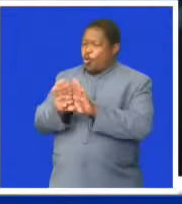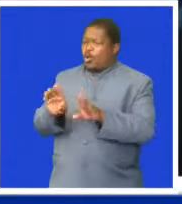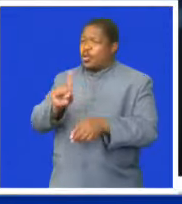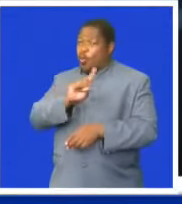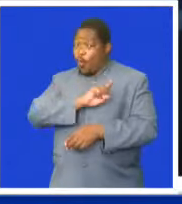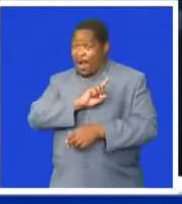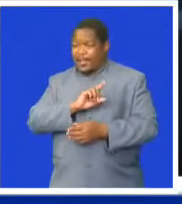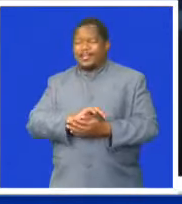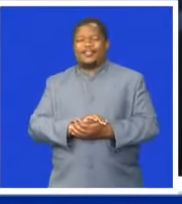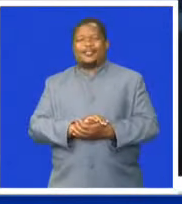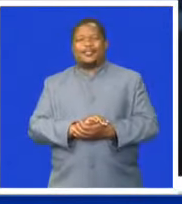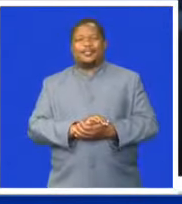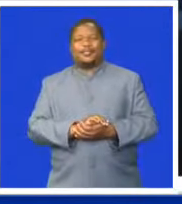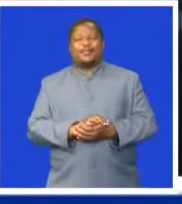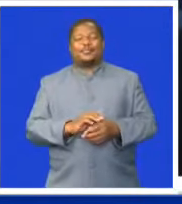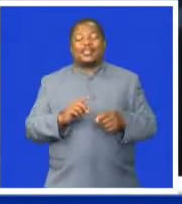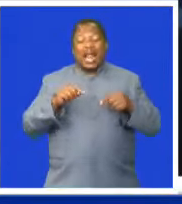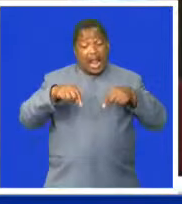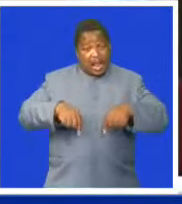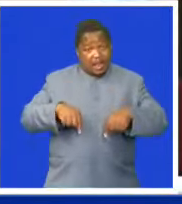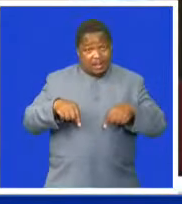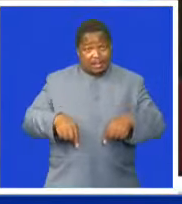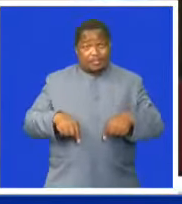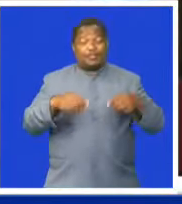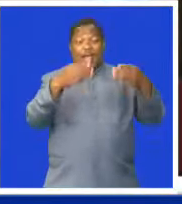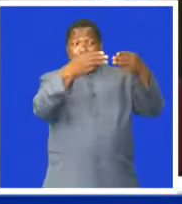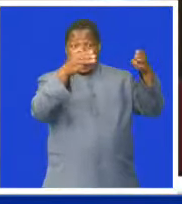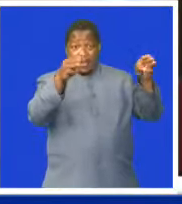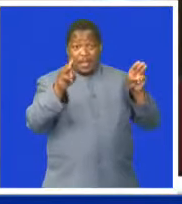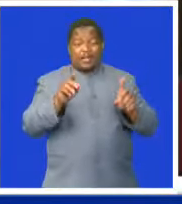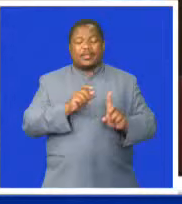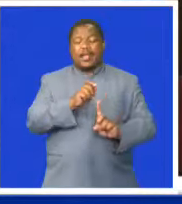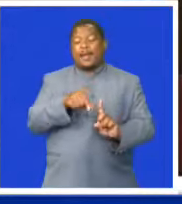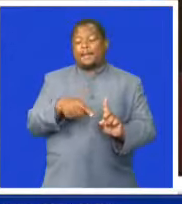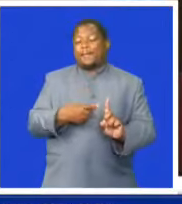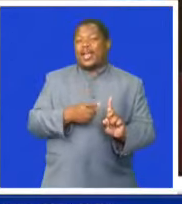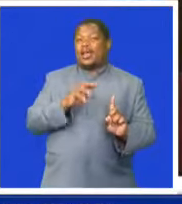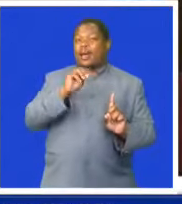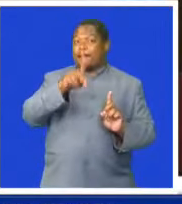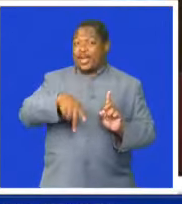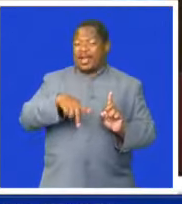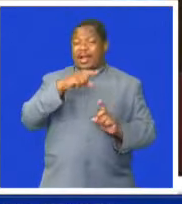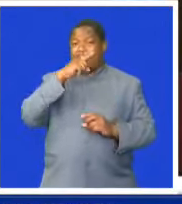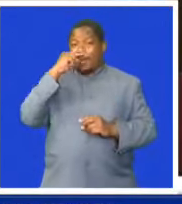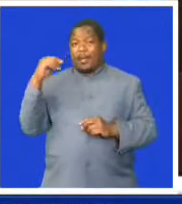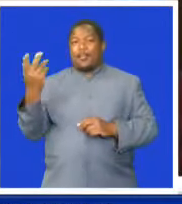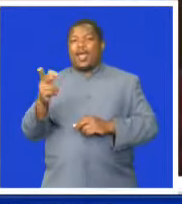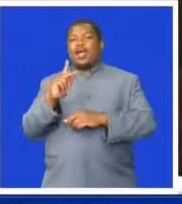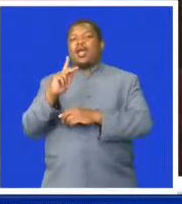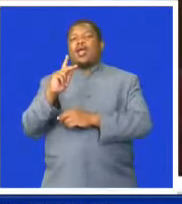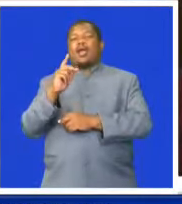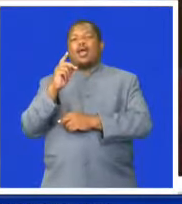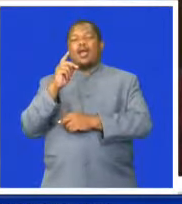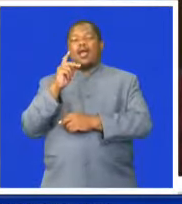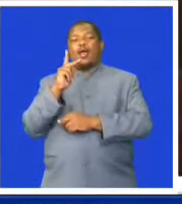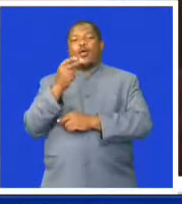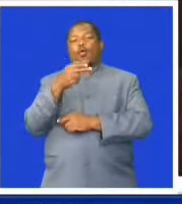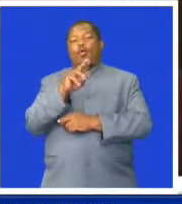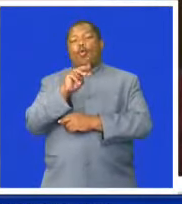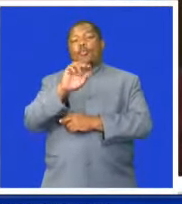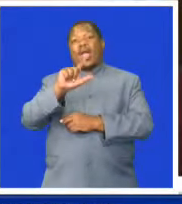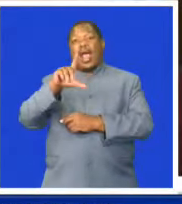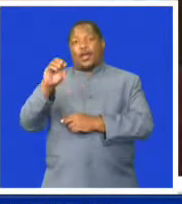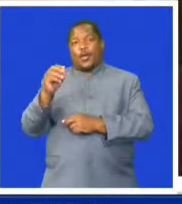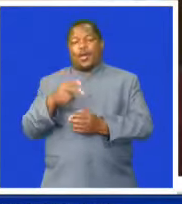mawikhumalo labuta ngekumiswa kwegontraki. Leyakha sakhiwo sahulumende i-International Convention Center and 5-star